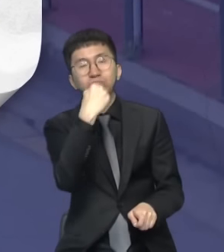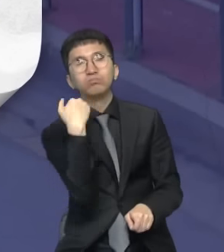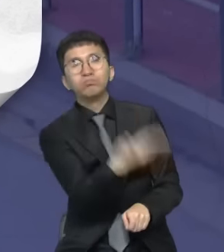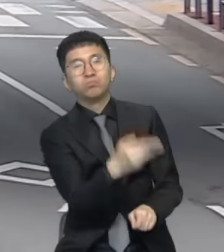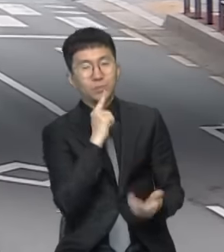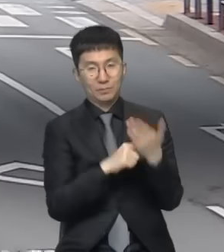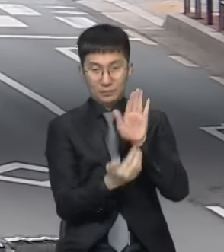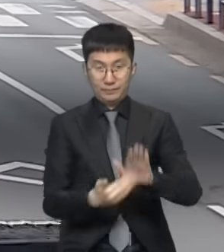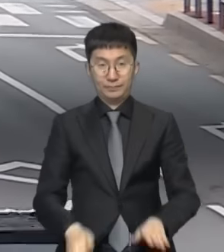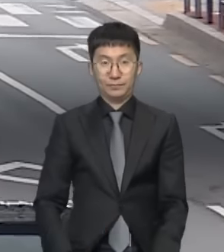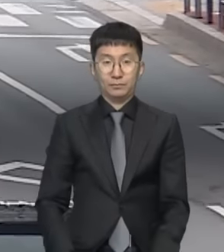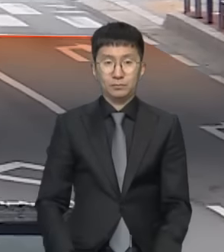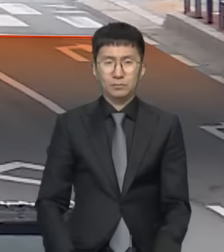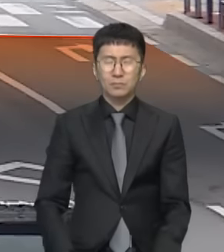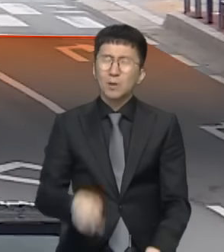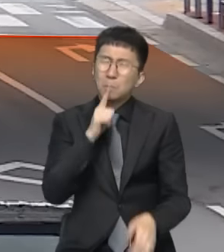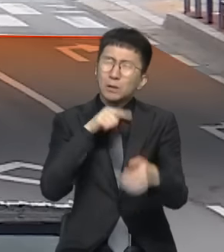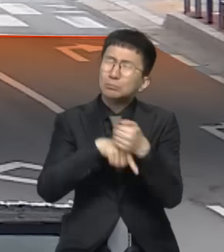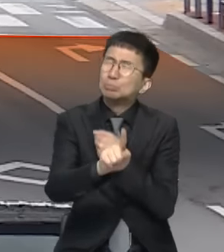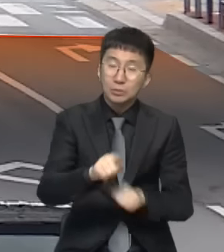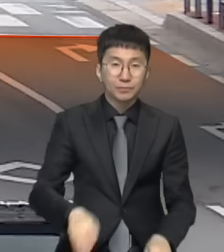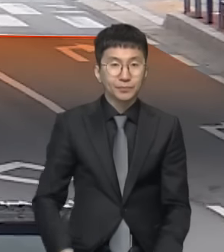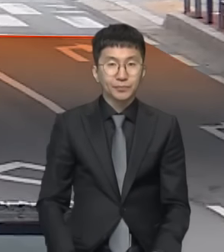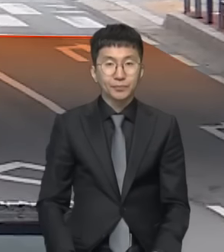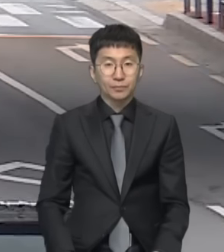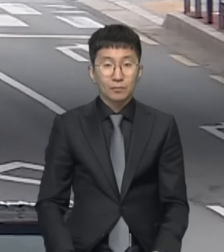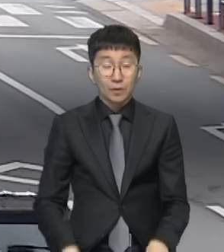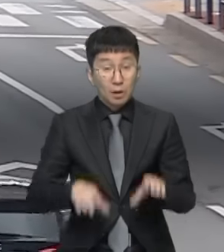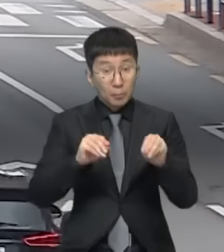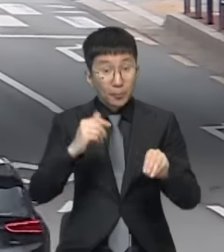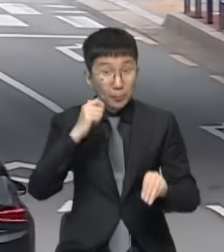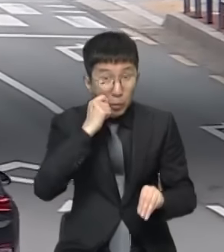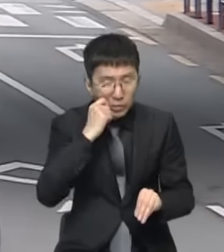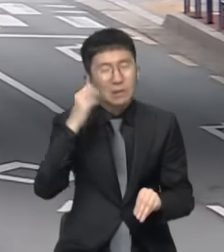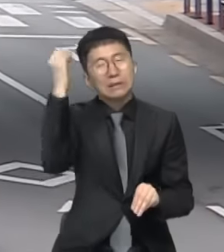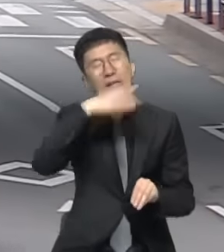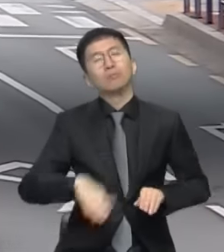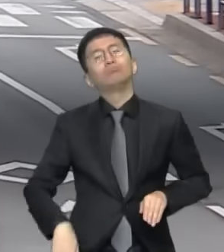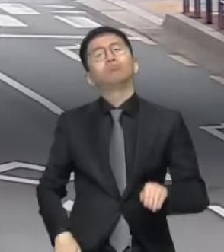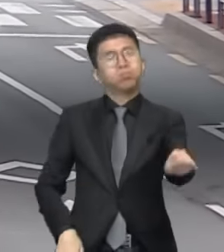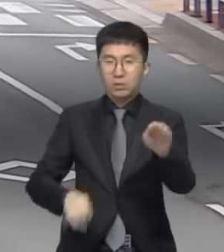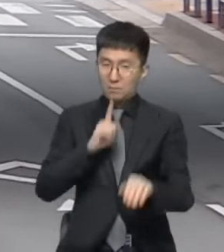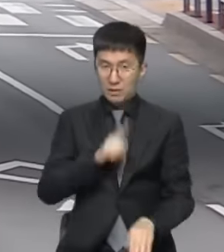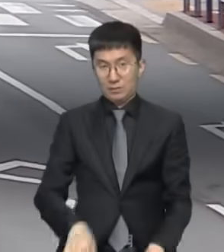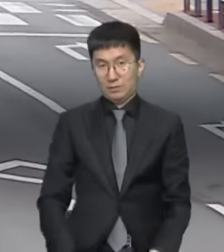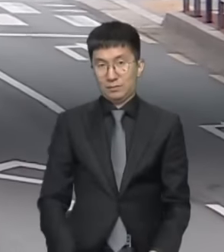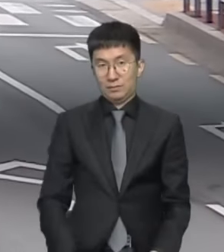있습니다. 그러니까 정지선에 멈출 수 없다면 그대로 통과하라는 얘기입니다.